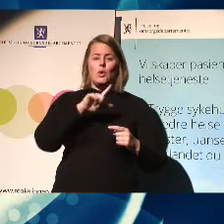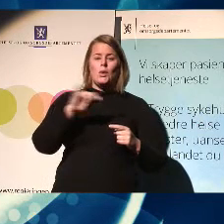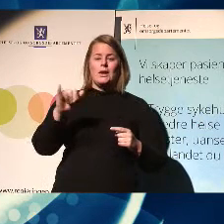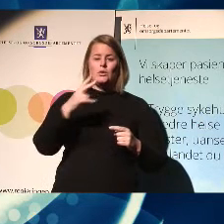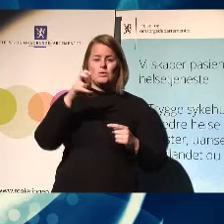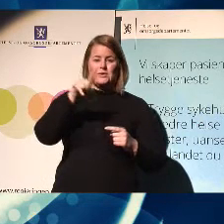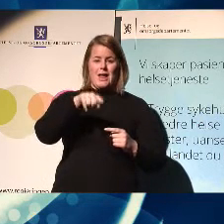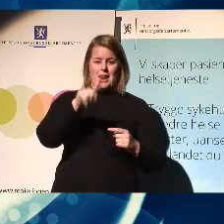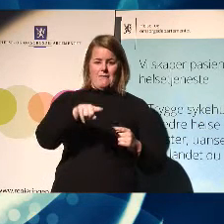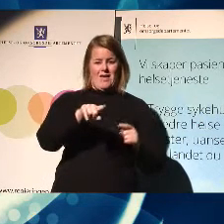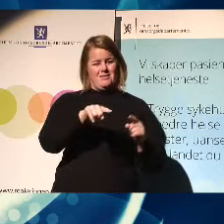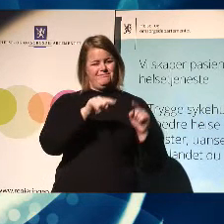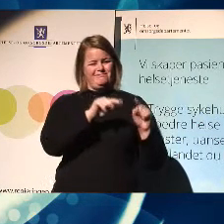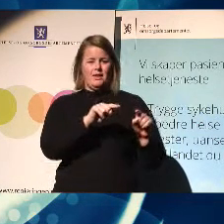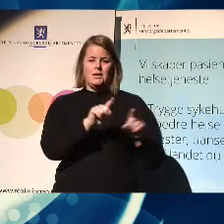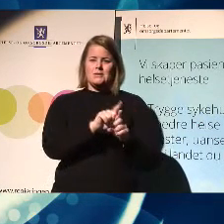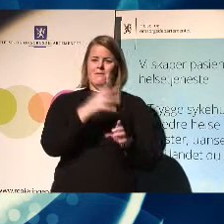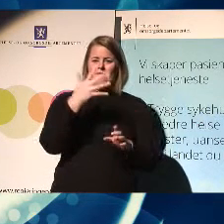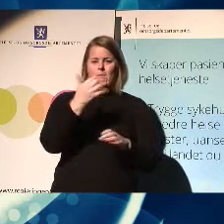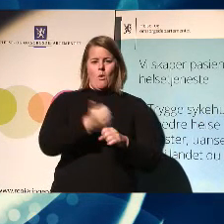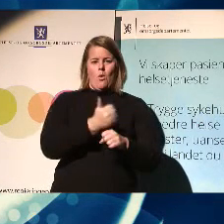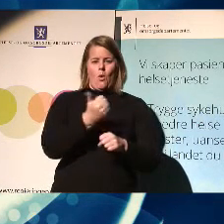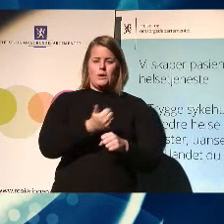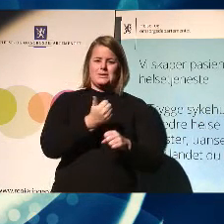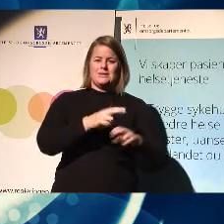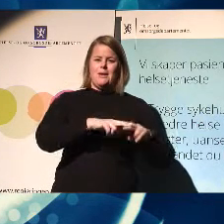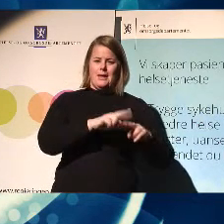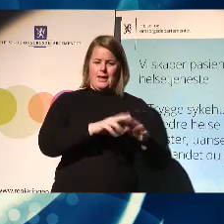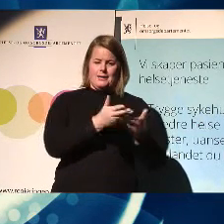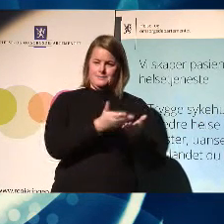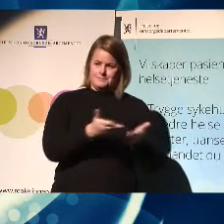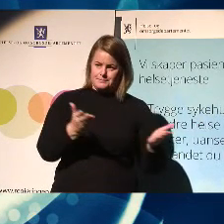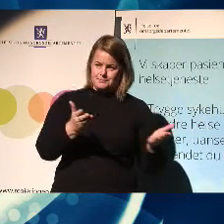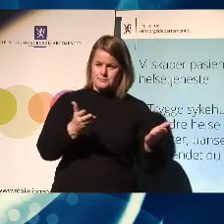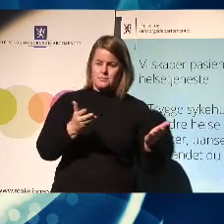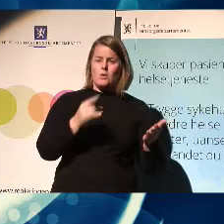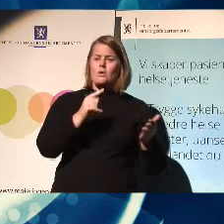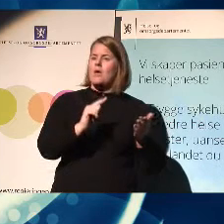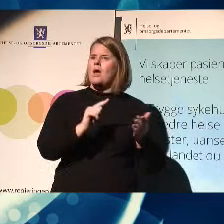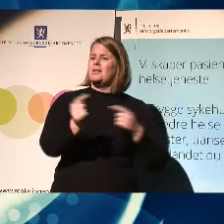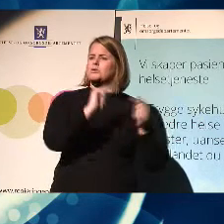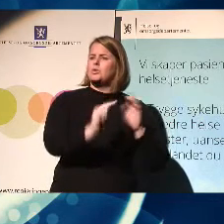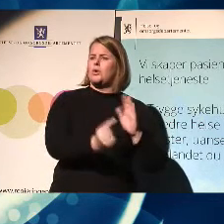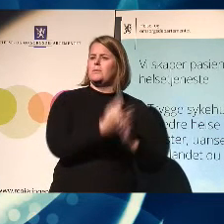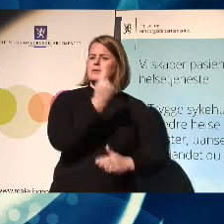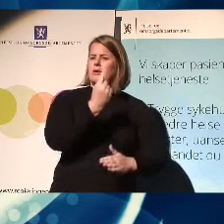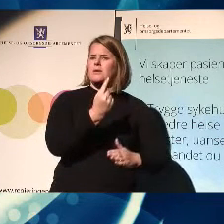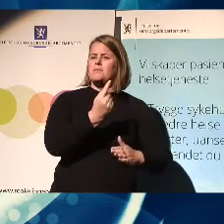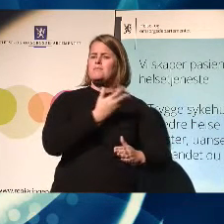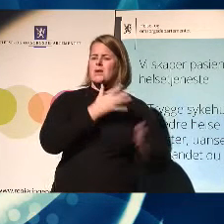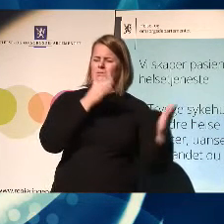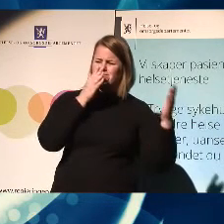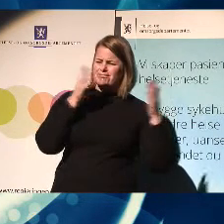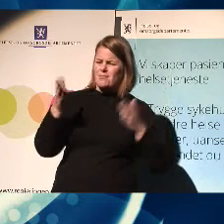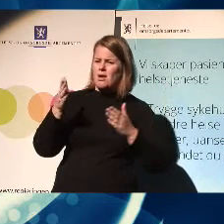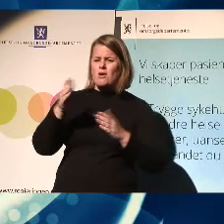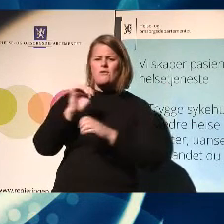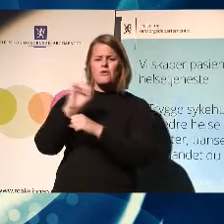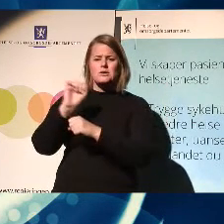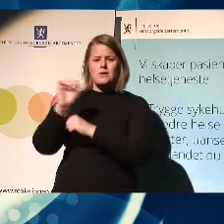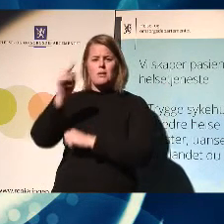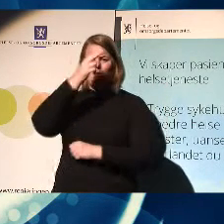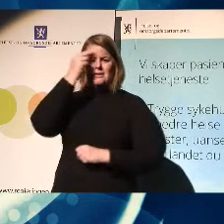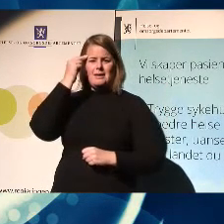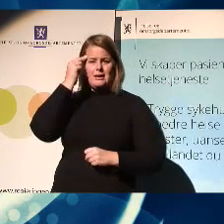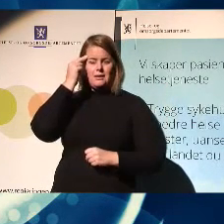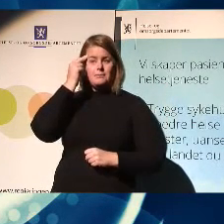en slags femårsmarkering. Veldig mye av den diskusjonen gikk på forsvar og politi. Det viktig